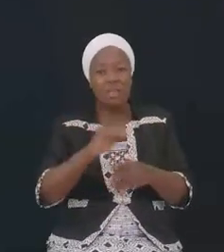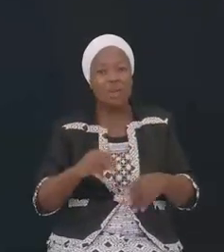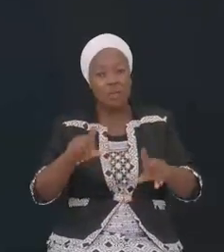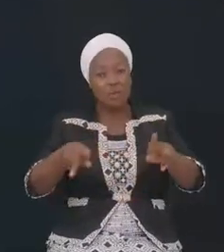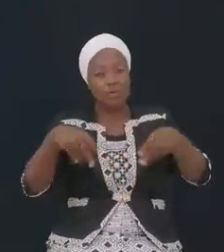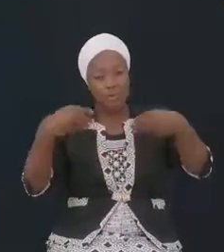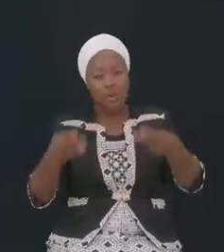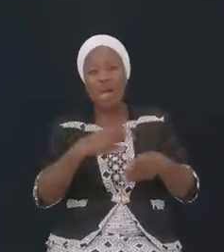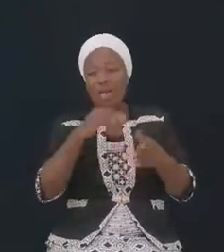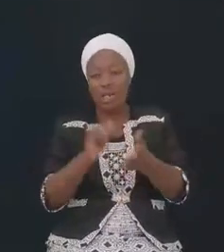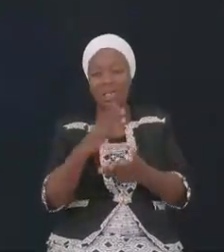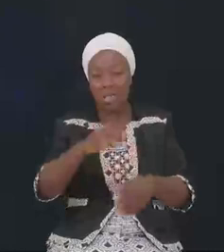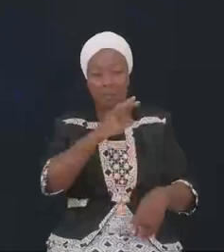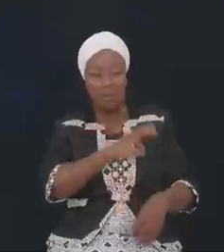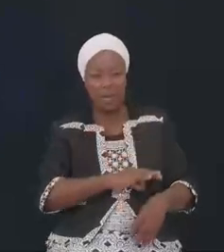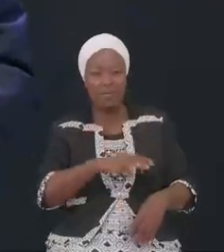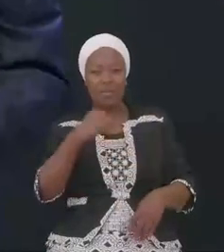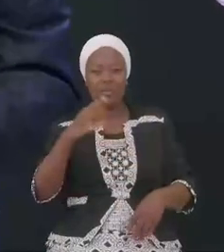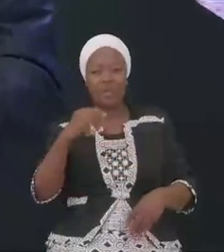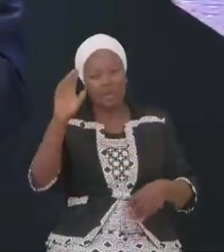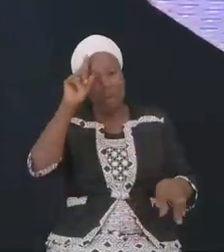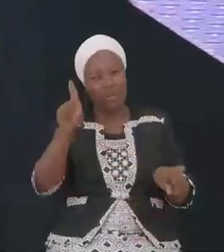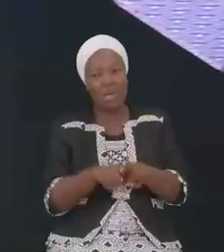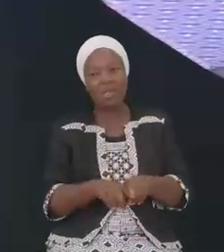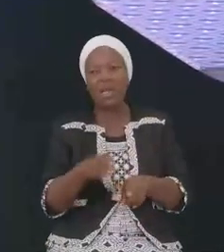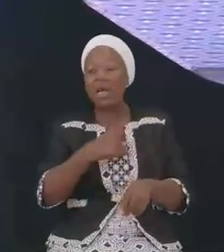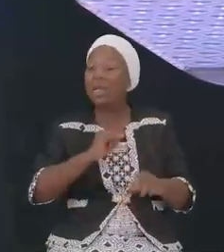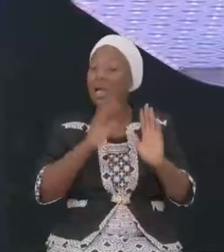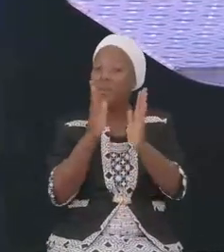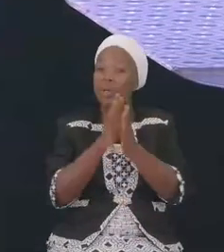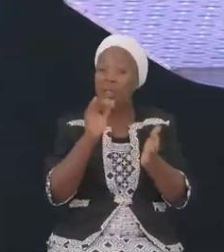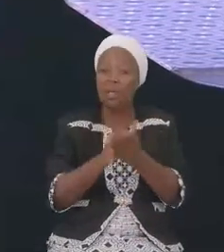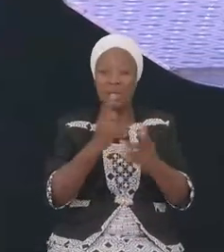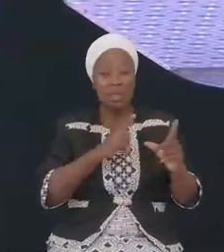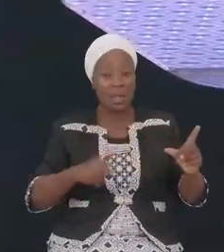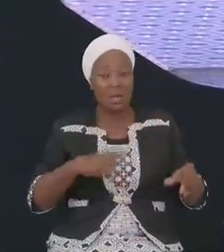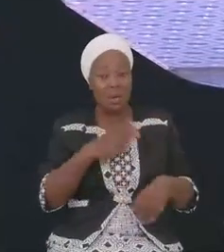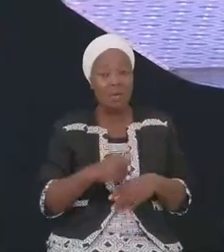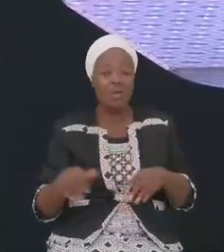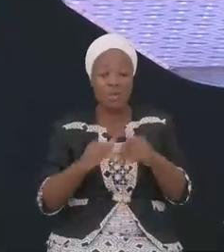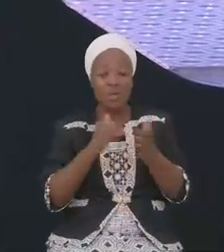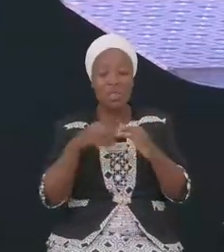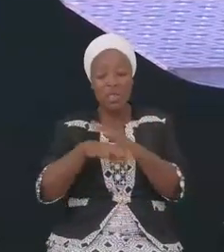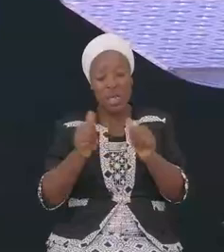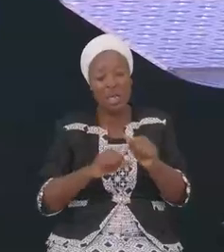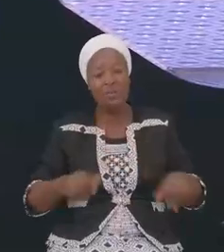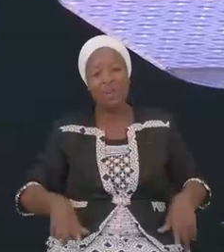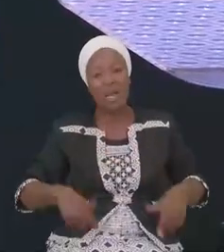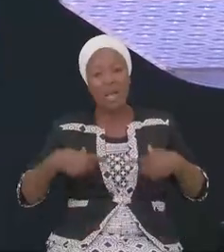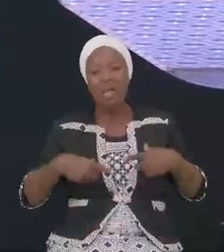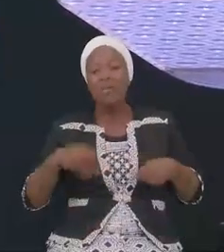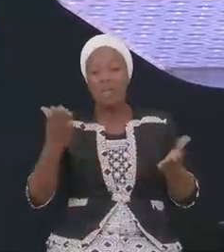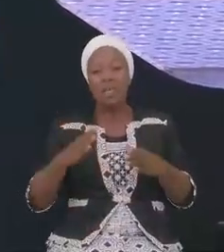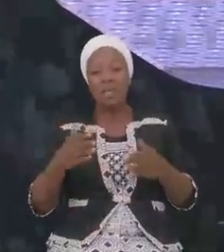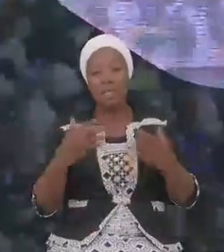et c'est le privilège de l'alliance. Je prie que le Seigneur effectue cela dans la vie de chacun de nous au